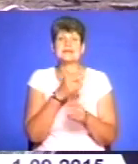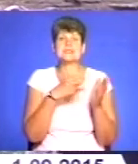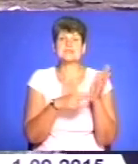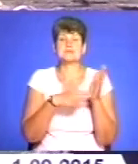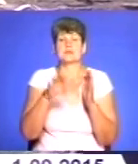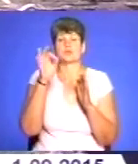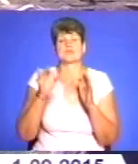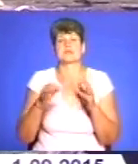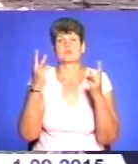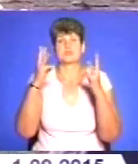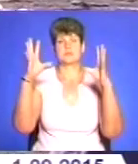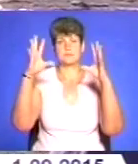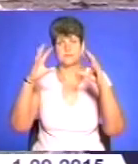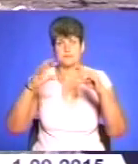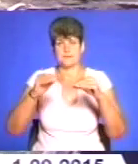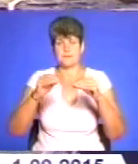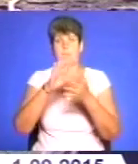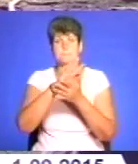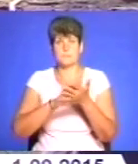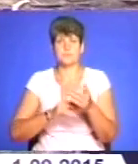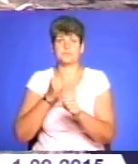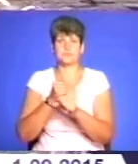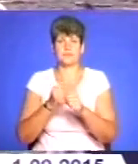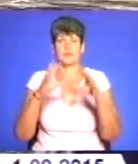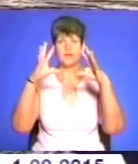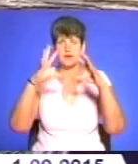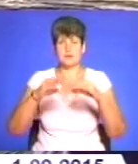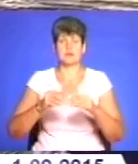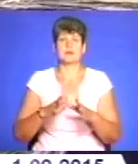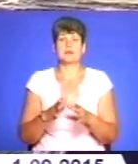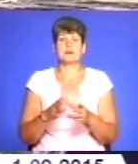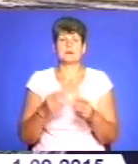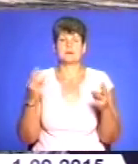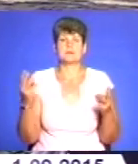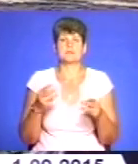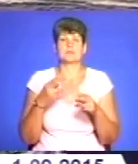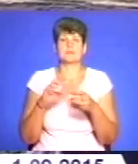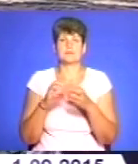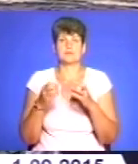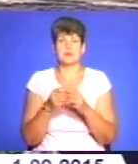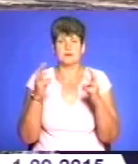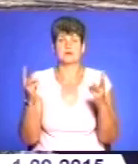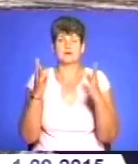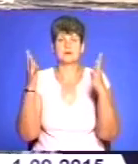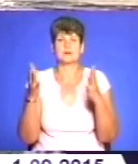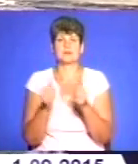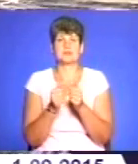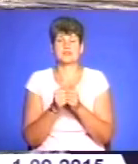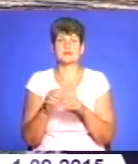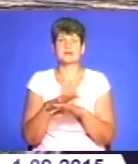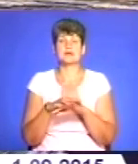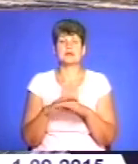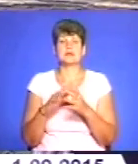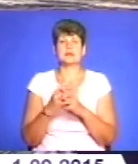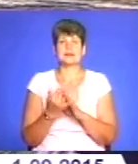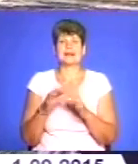70% пожежі ліквідовано, продовжуються роботи з гасіння пожежі. Загрози розповсюдження пожежі на найближчі населені пункти, а також